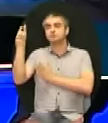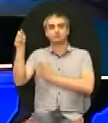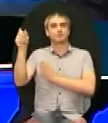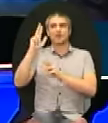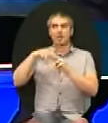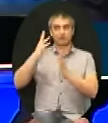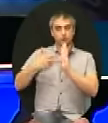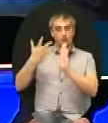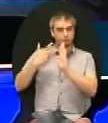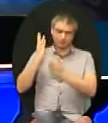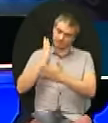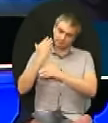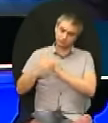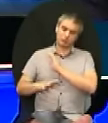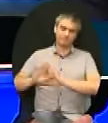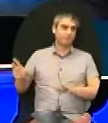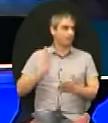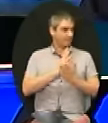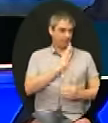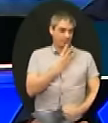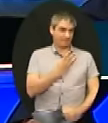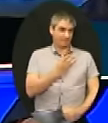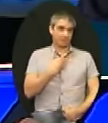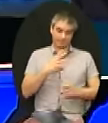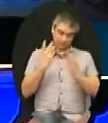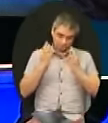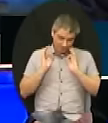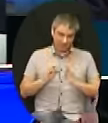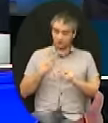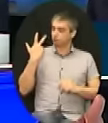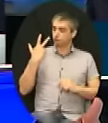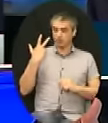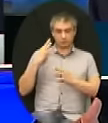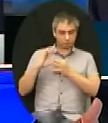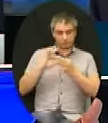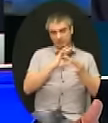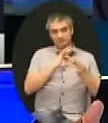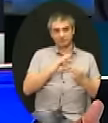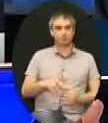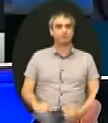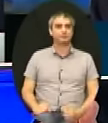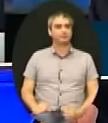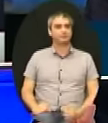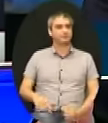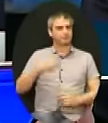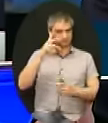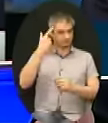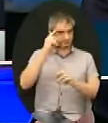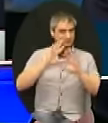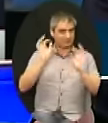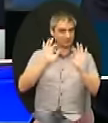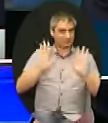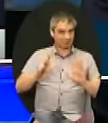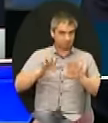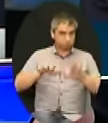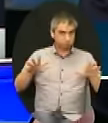שאחרי שלוש קדנציות, תגמור. זה ארבע כבר, אם אתה רוצה לספור באופן אמיתי, זה שלוש ברציפות, אבל הסרטון תפס לדעתך?